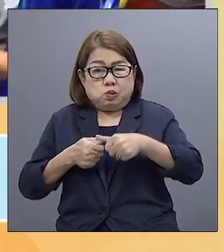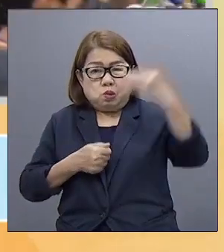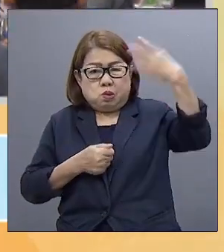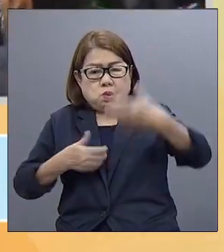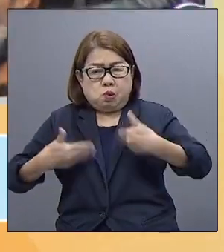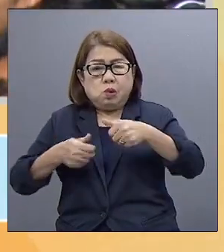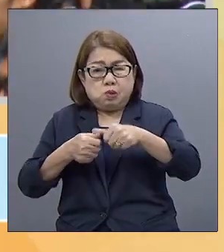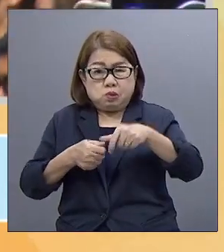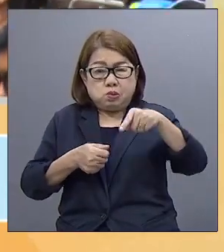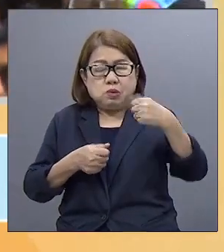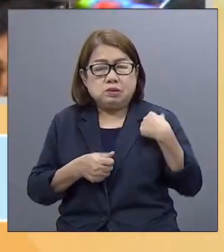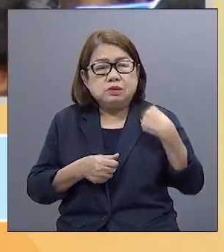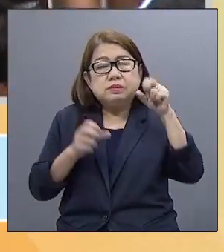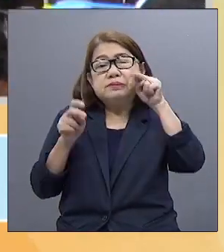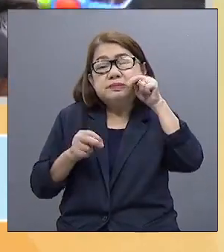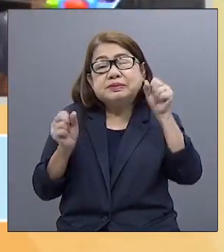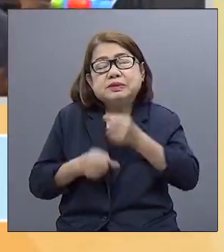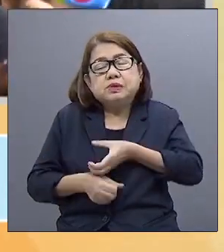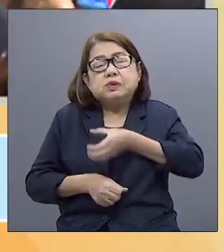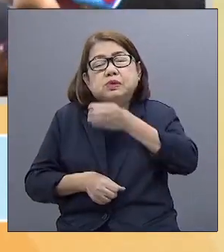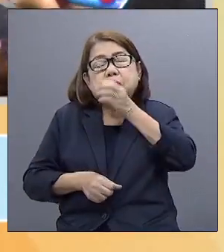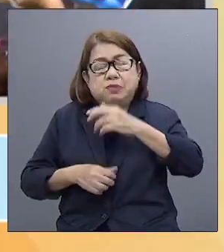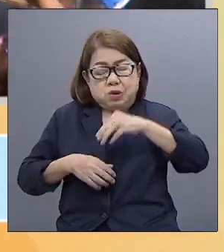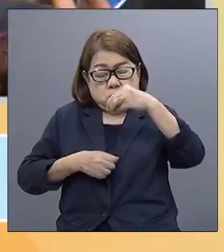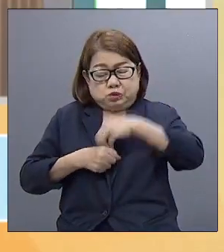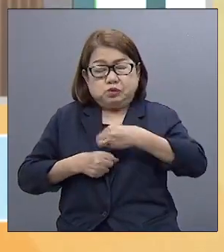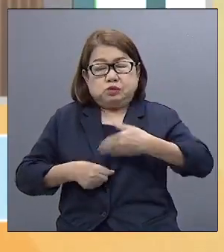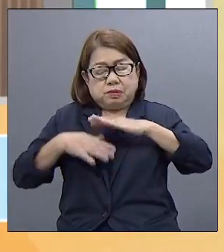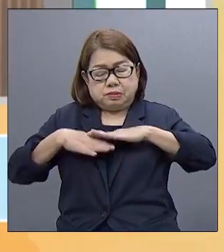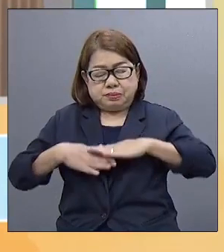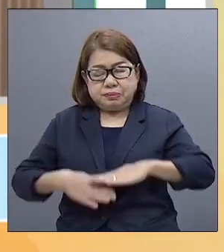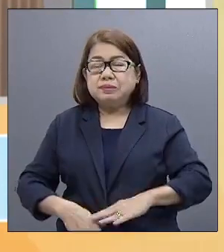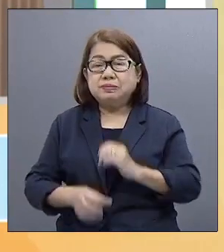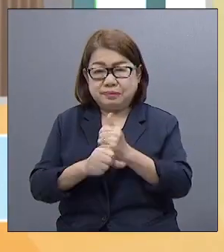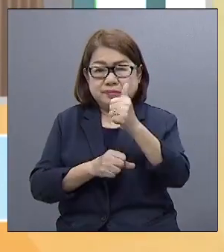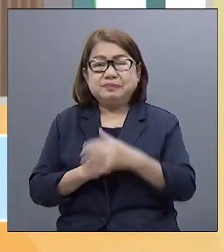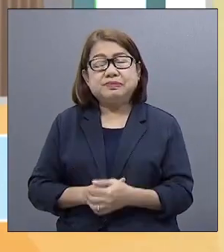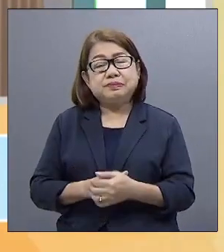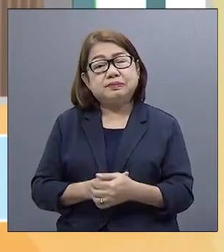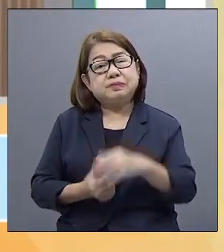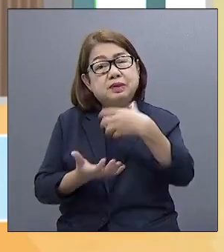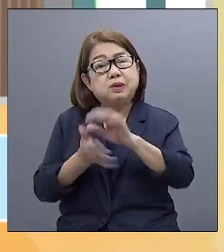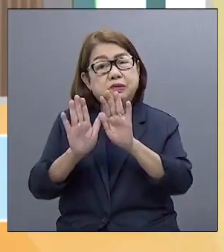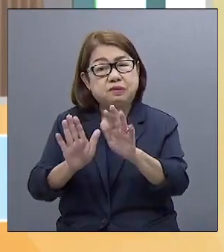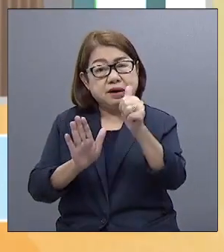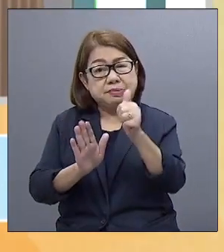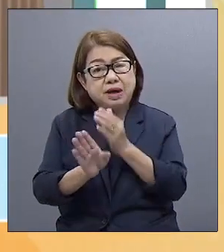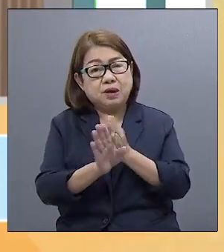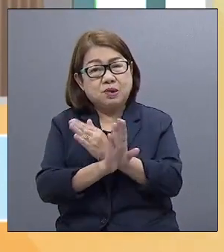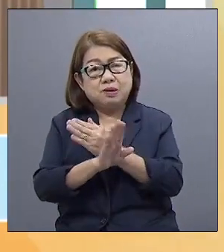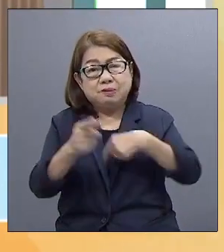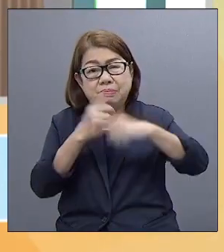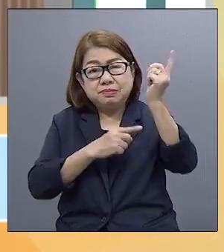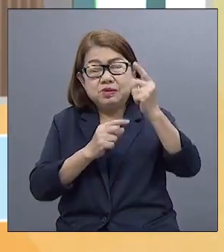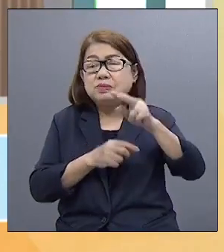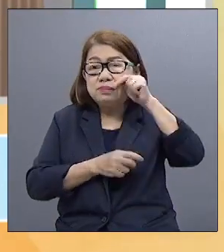กเพราะซัมเมอร์ได้ด้วยครับ สุดท้ายครับให้หมอต้นฝากถึงคุณผู้ชมหน่อยนะครับก่อนที่จะไปเที่ยวสงกรานต์กันมีอะไรที่ควรเต